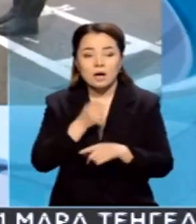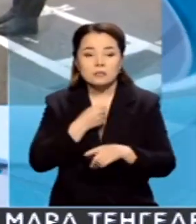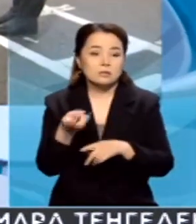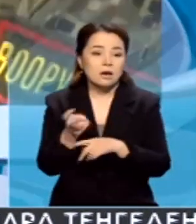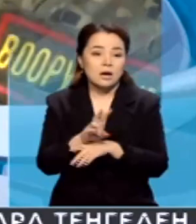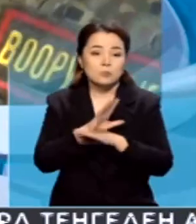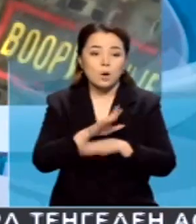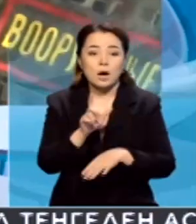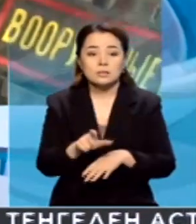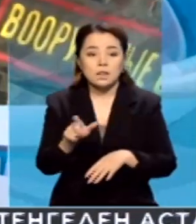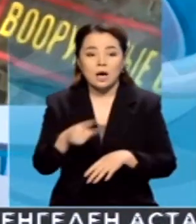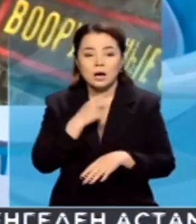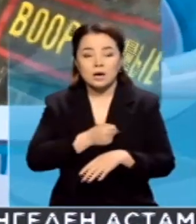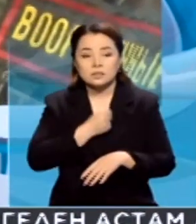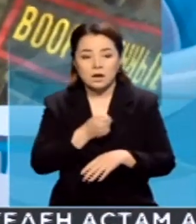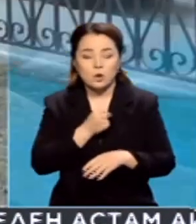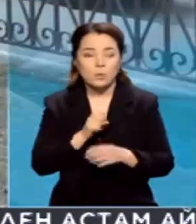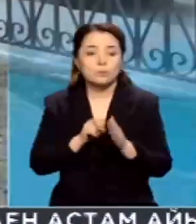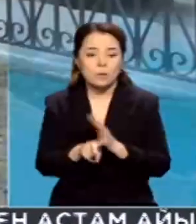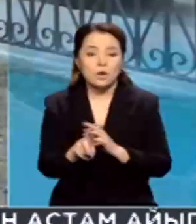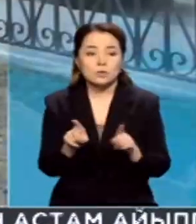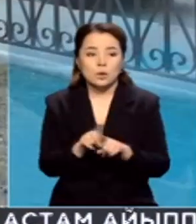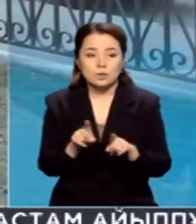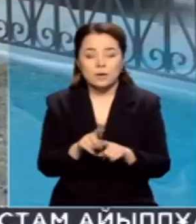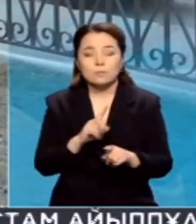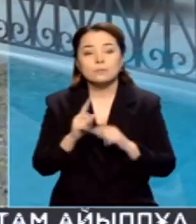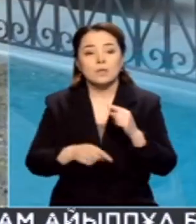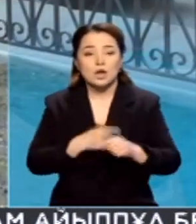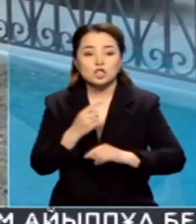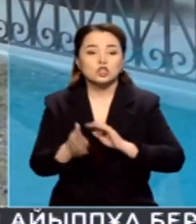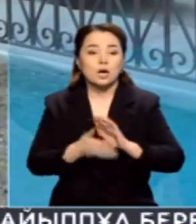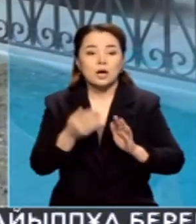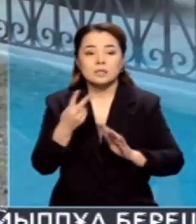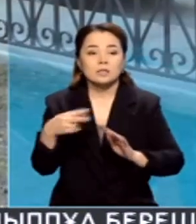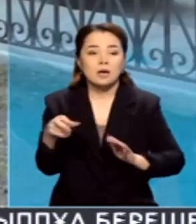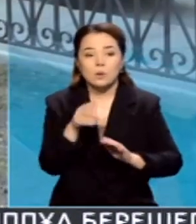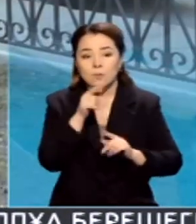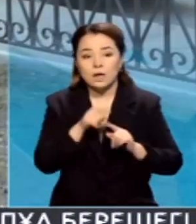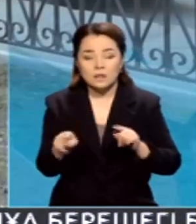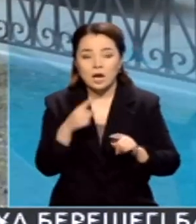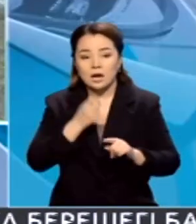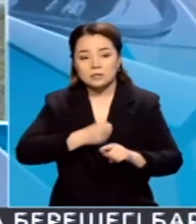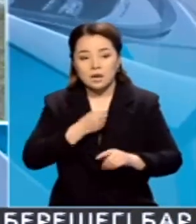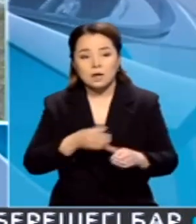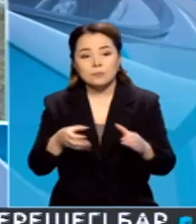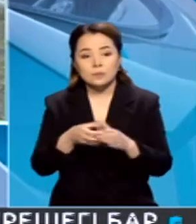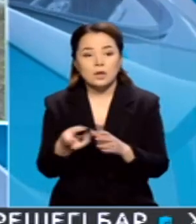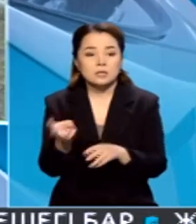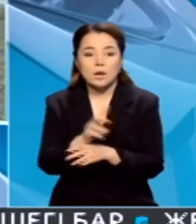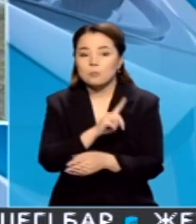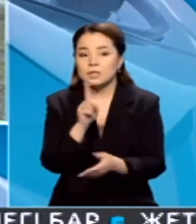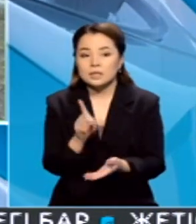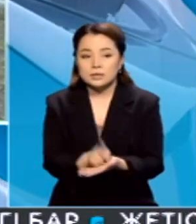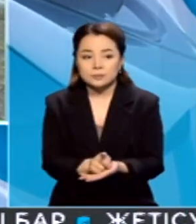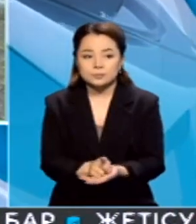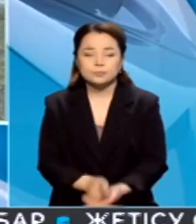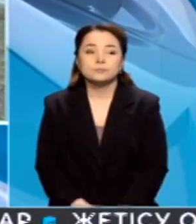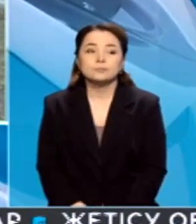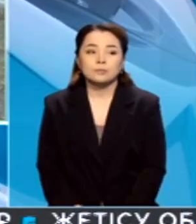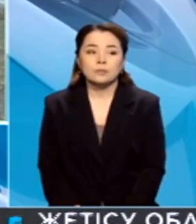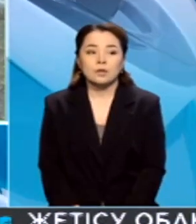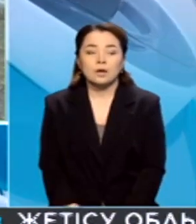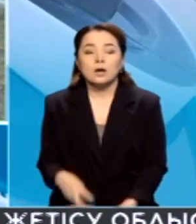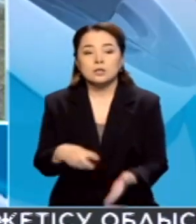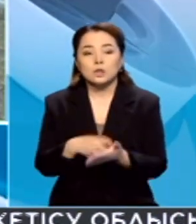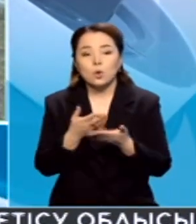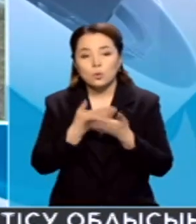бармаған адам әскерден жалтарды деп танылады. Келесі шақырту кезінде ол 2 аптаның ішінде әскери комиссариатқа келуге міндетті. Индира, ал